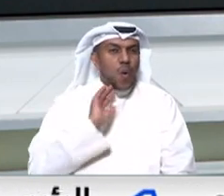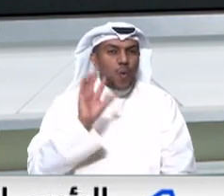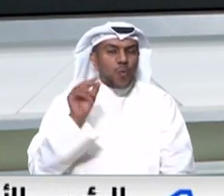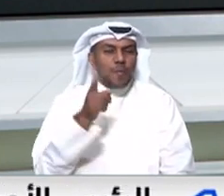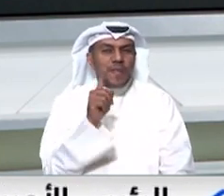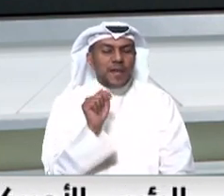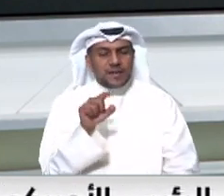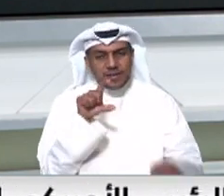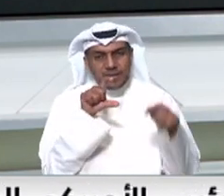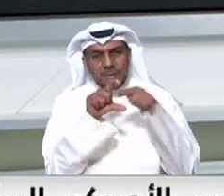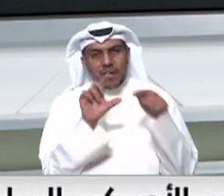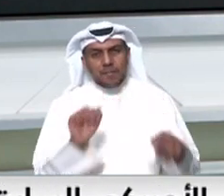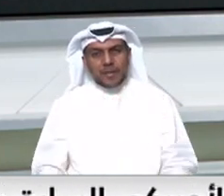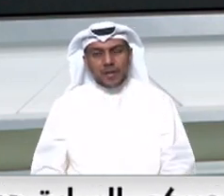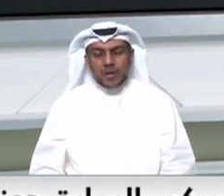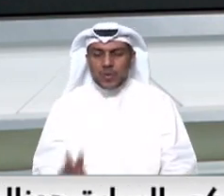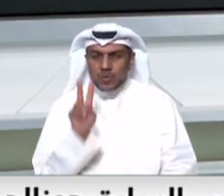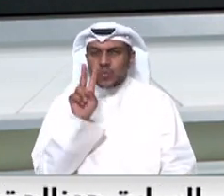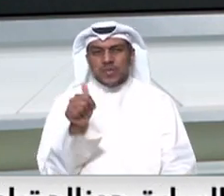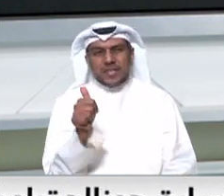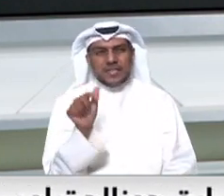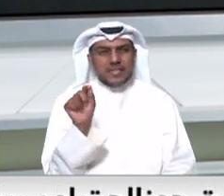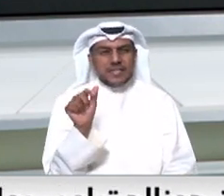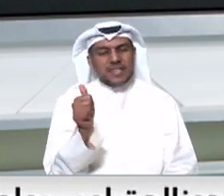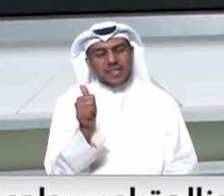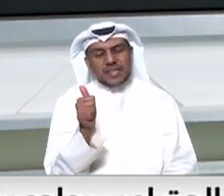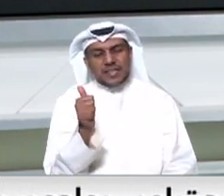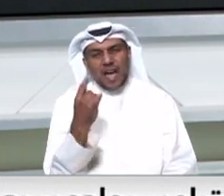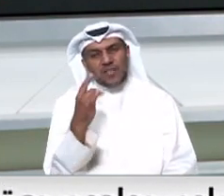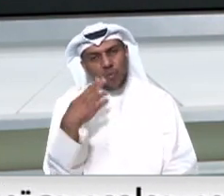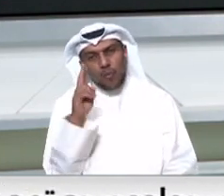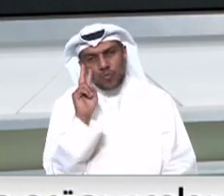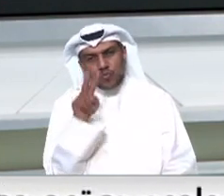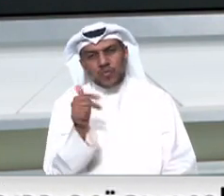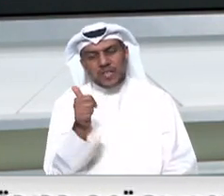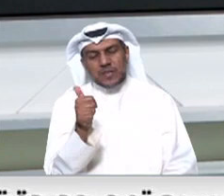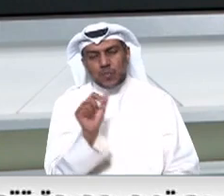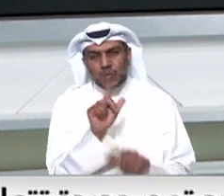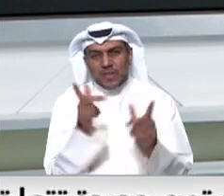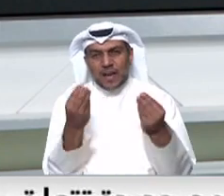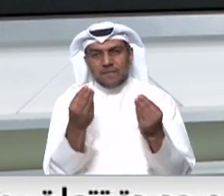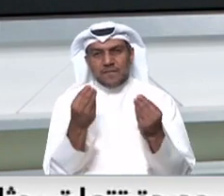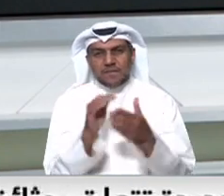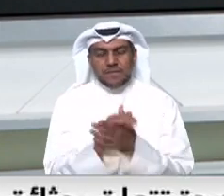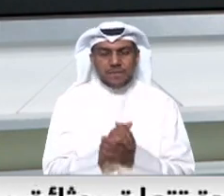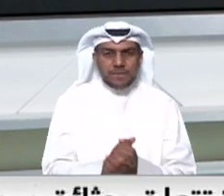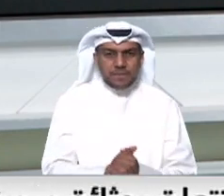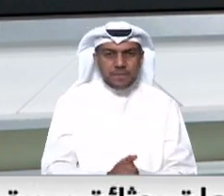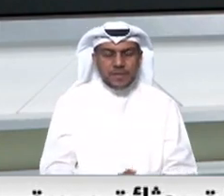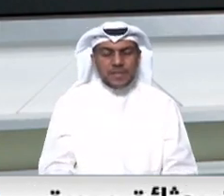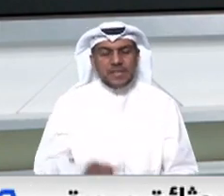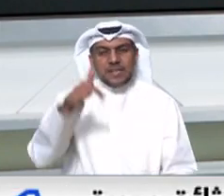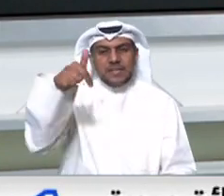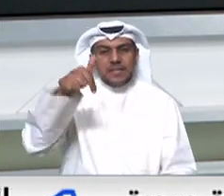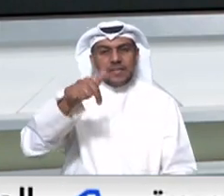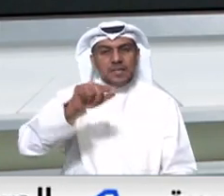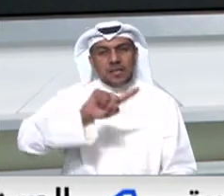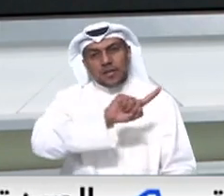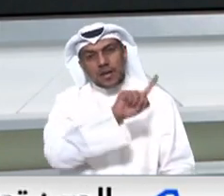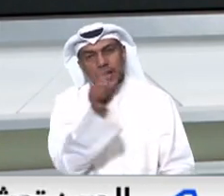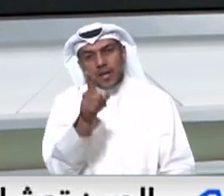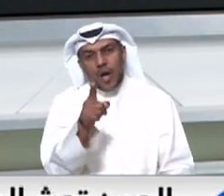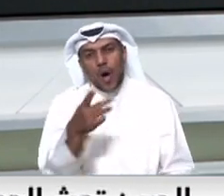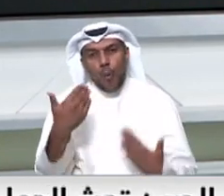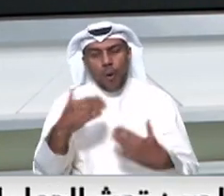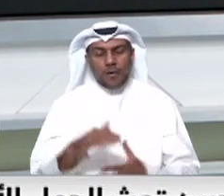11%، أما الرؤية الأفقية ممتازة تتجاوز 10 كيلومتر، رياح حاليا شمالية شرقية سرعتها 6 كيلومتر في الساعة.